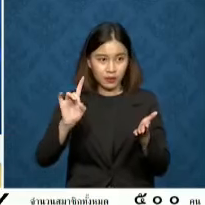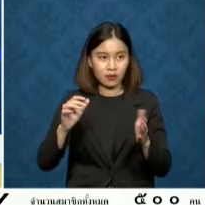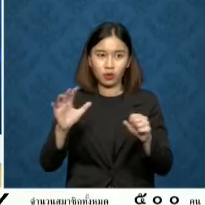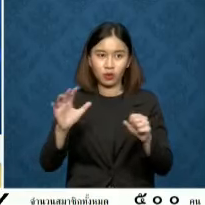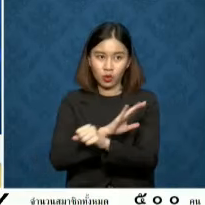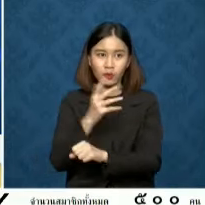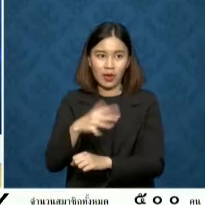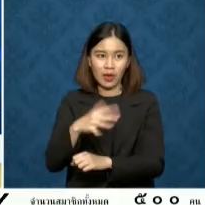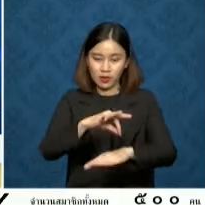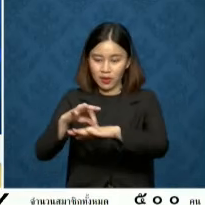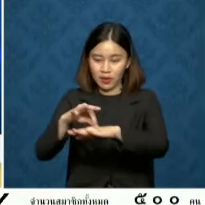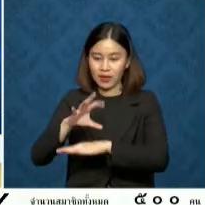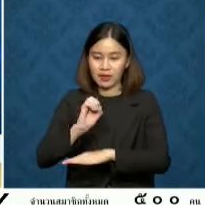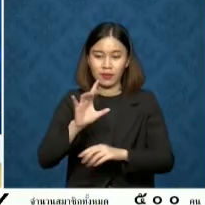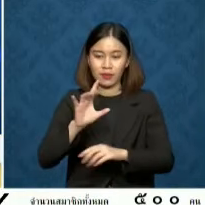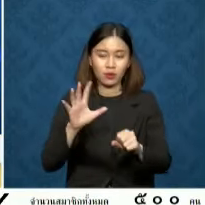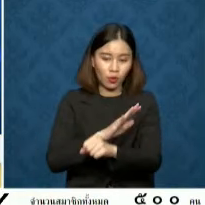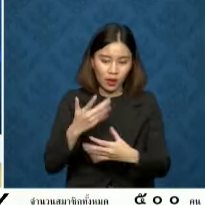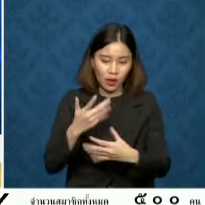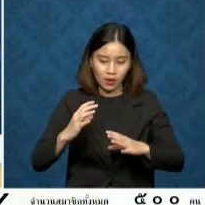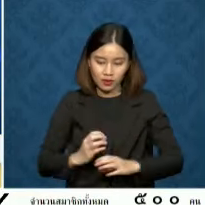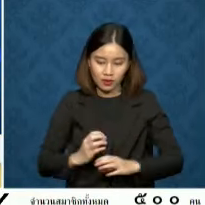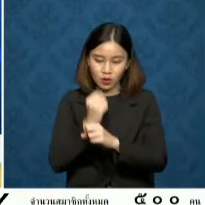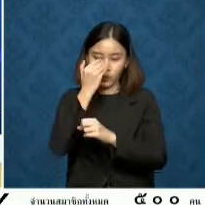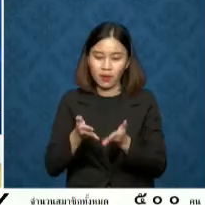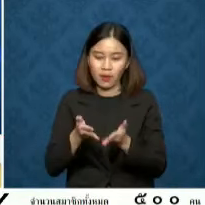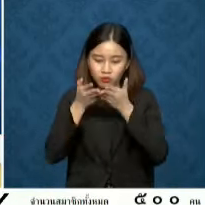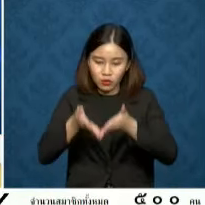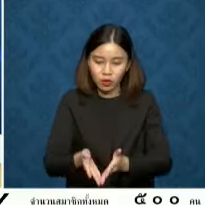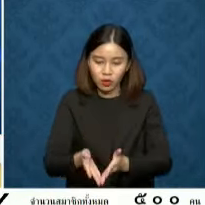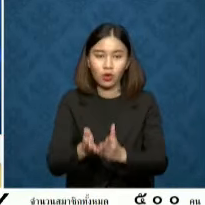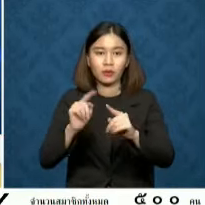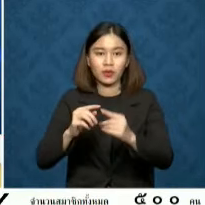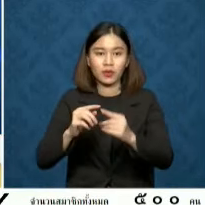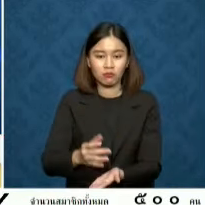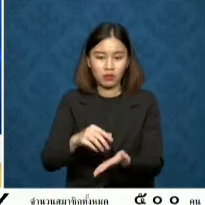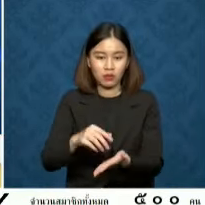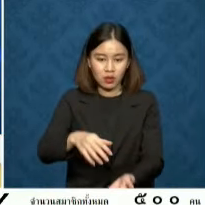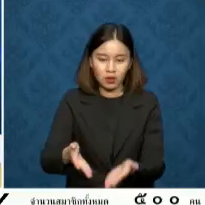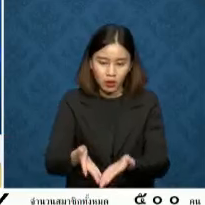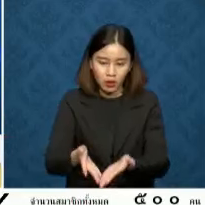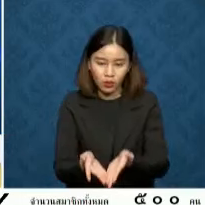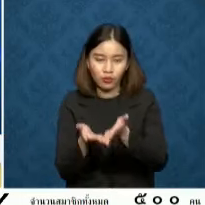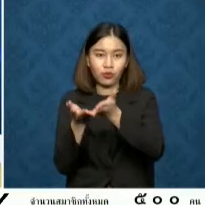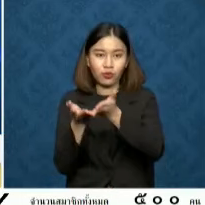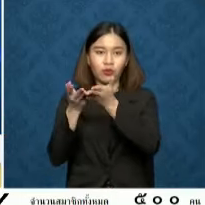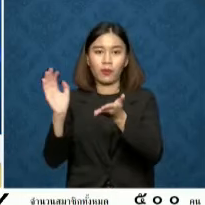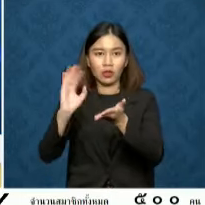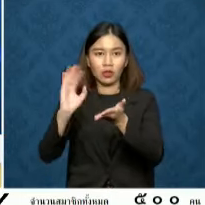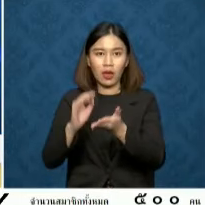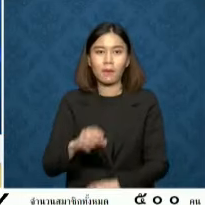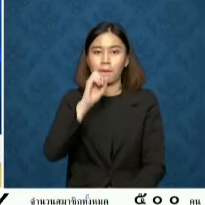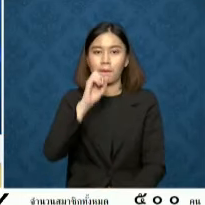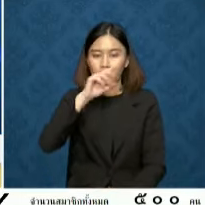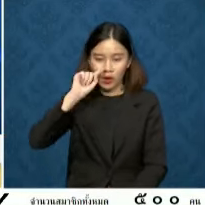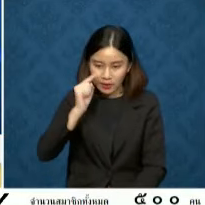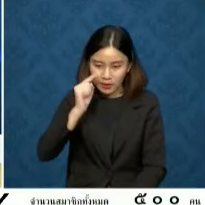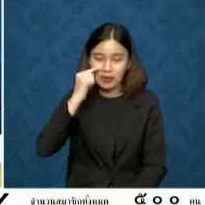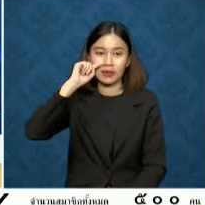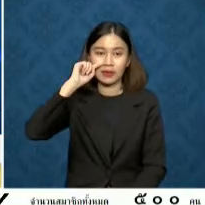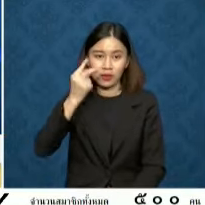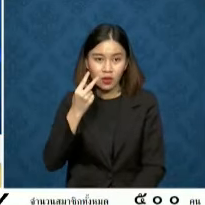นแล้วเพียงพอที่จะสรุปว่าทำไมเรือถึงล่มโดยที่ไม่จำเป็นต้องกู้เรือขึ้นมาทั้งลำอีกแล้วท่านย้ำถึง2รอบในการแถลง